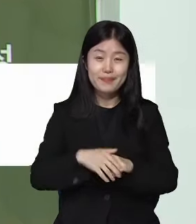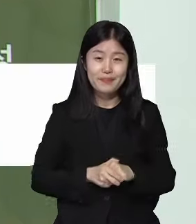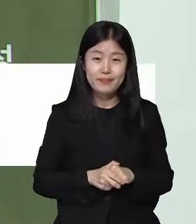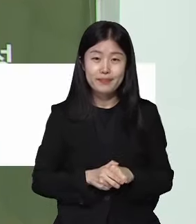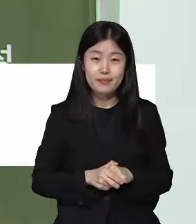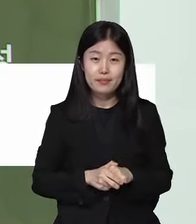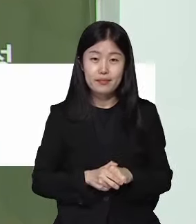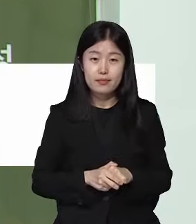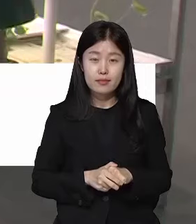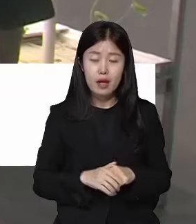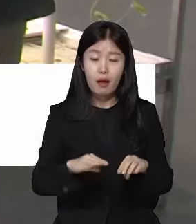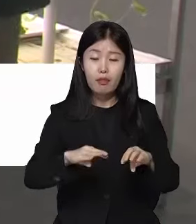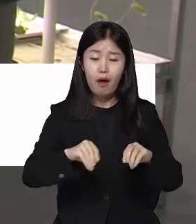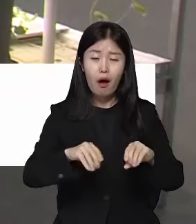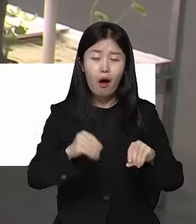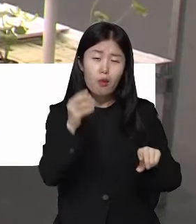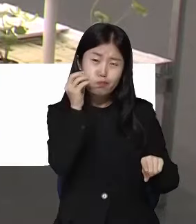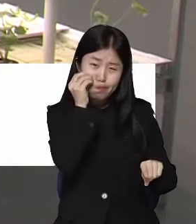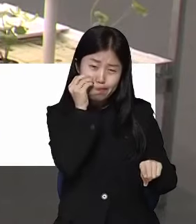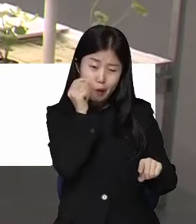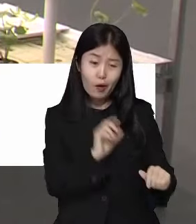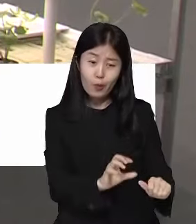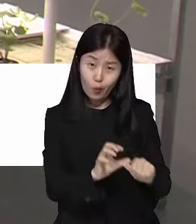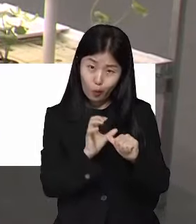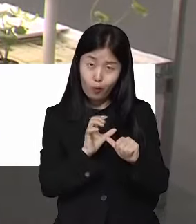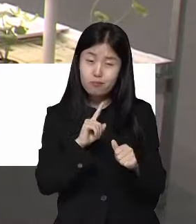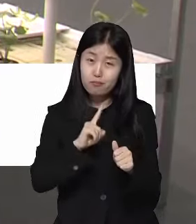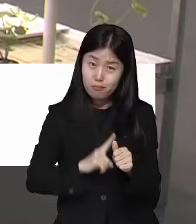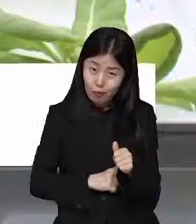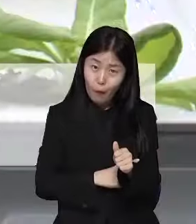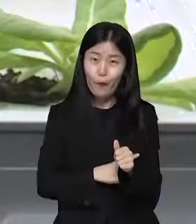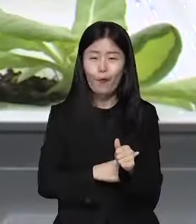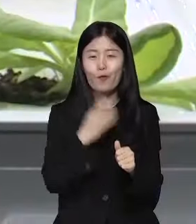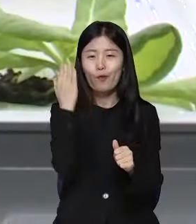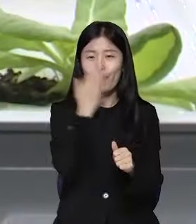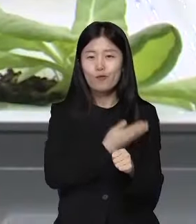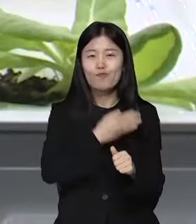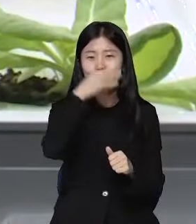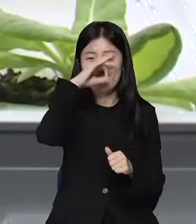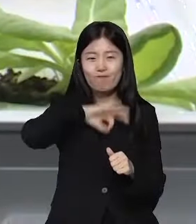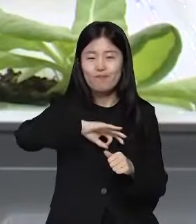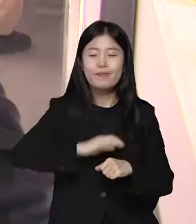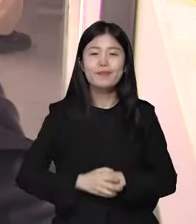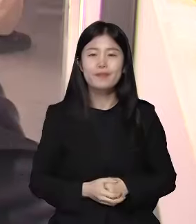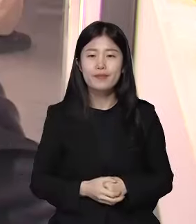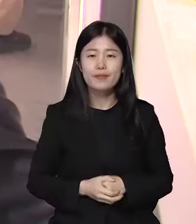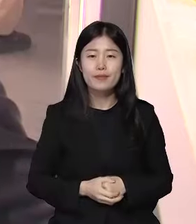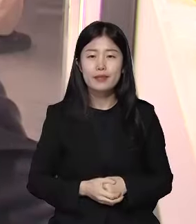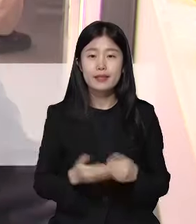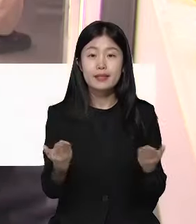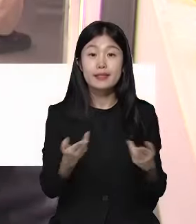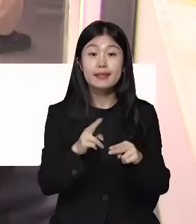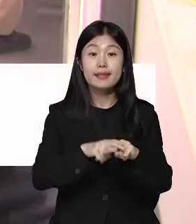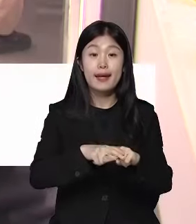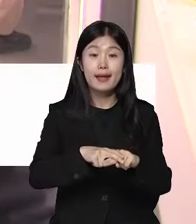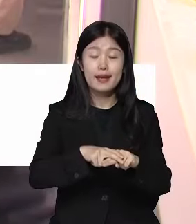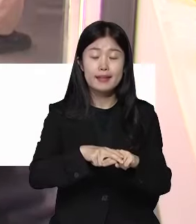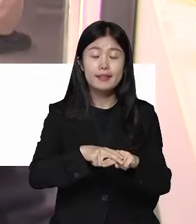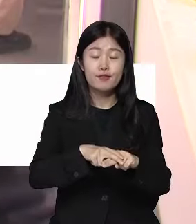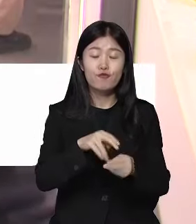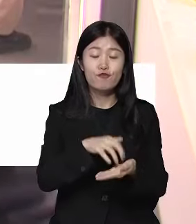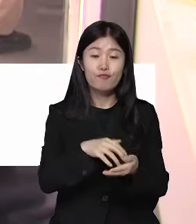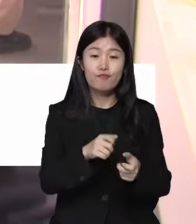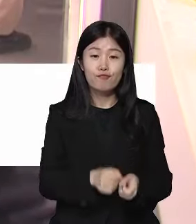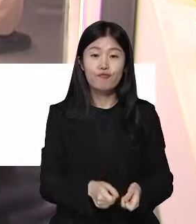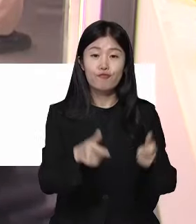땅을 활용할 수 있다는 점에서 도시재생과 미관 개선 효과도 기대할 수 있습니다. 일자리도 늘려나가고